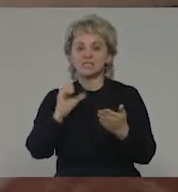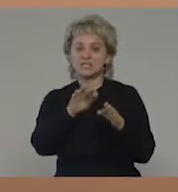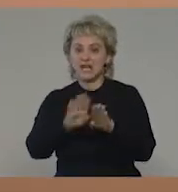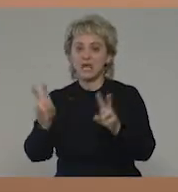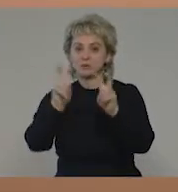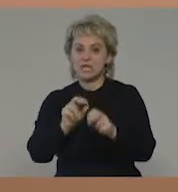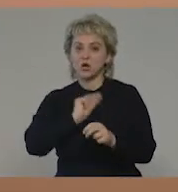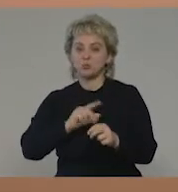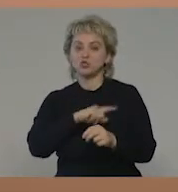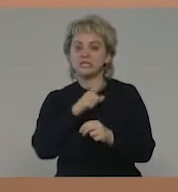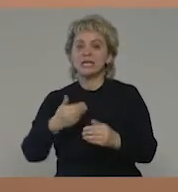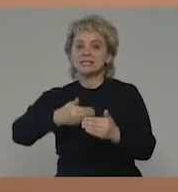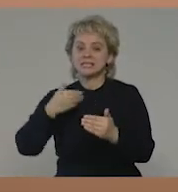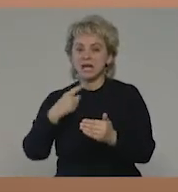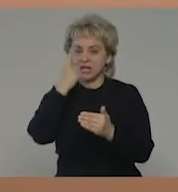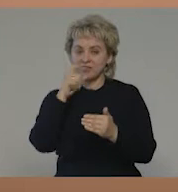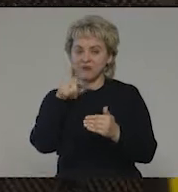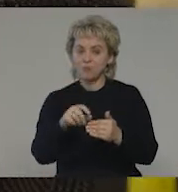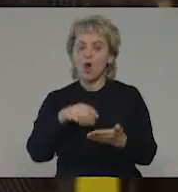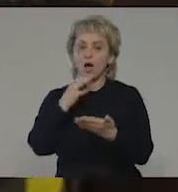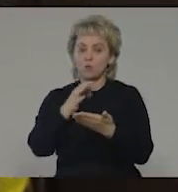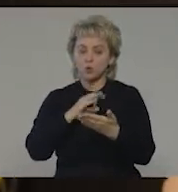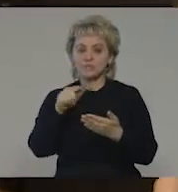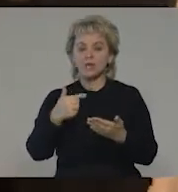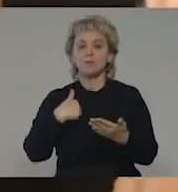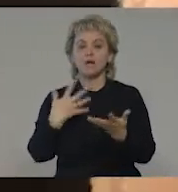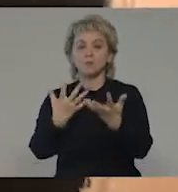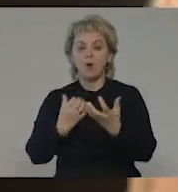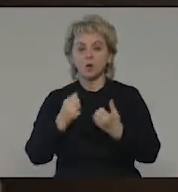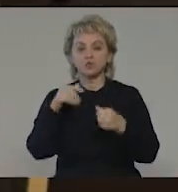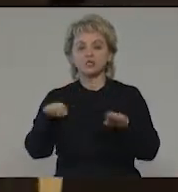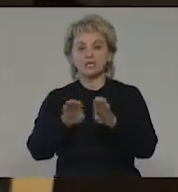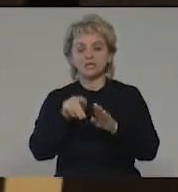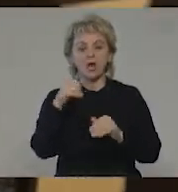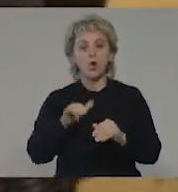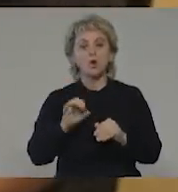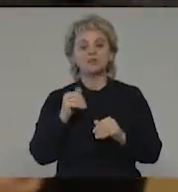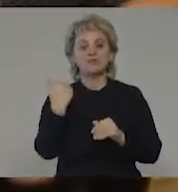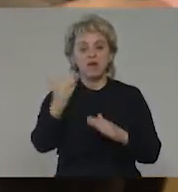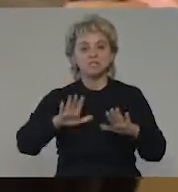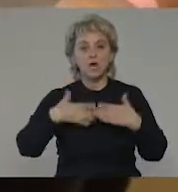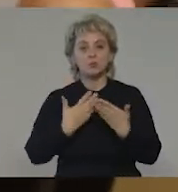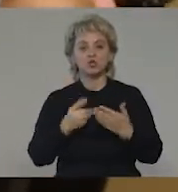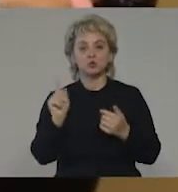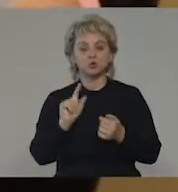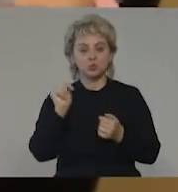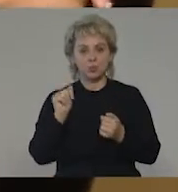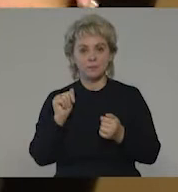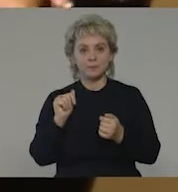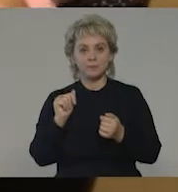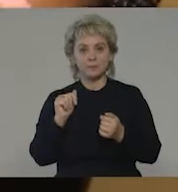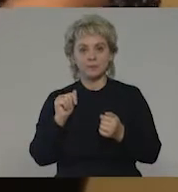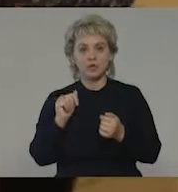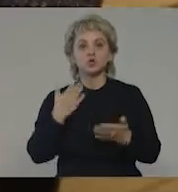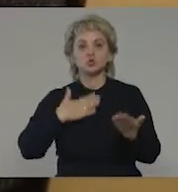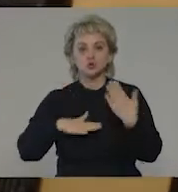обследования рабочей силы заранее информируют об опросе. Мы получили вот от вас обращение, так что